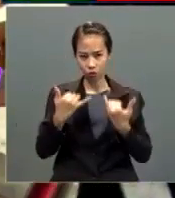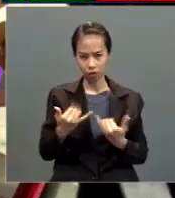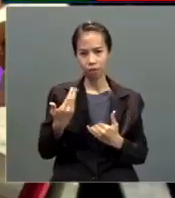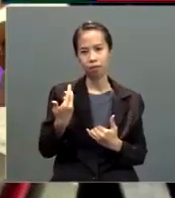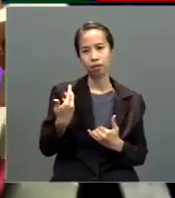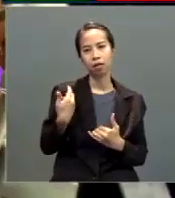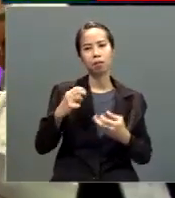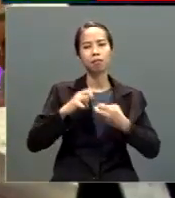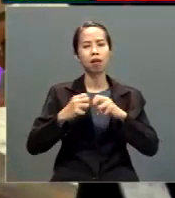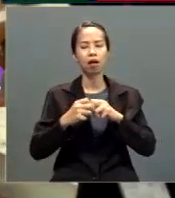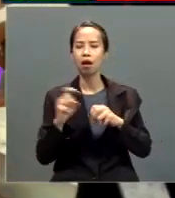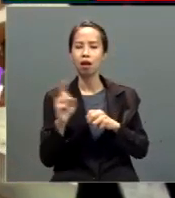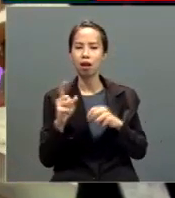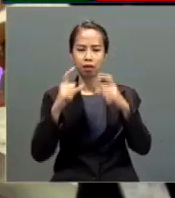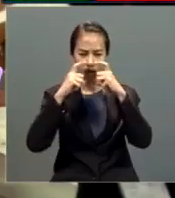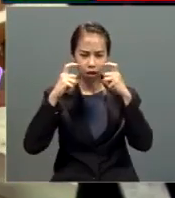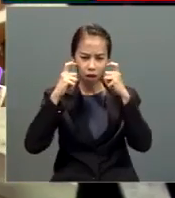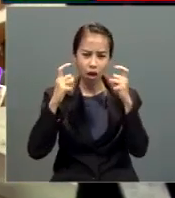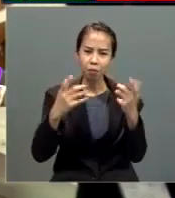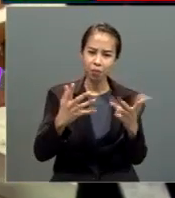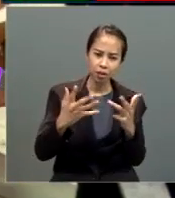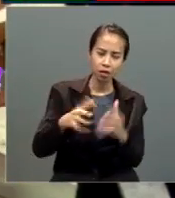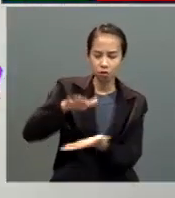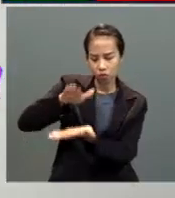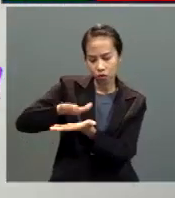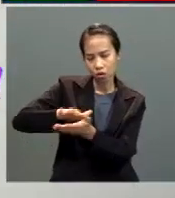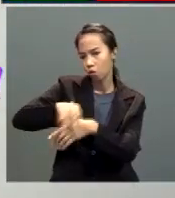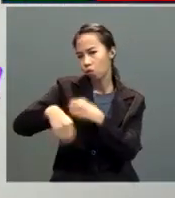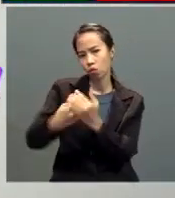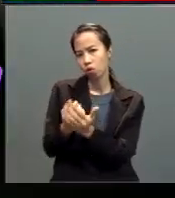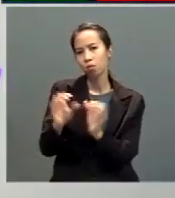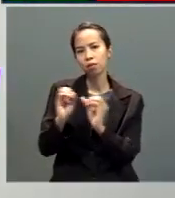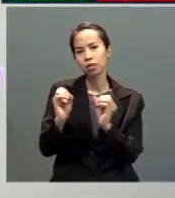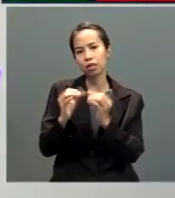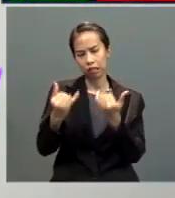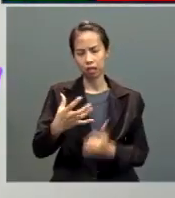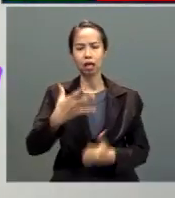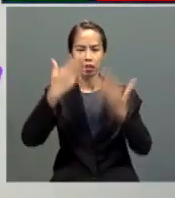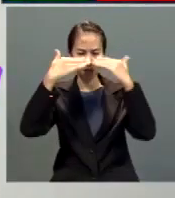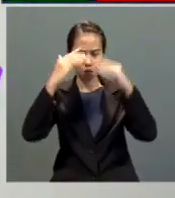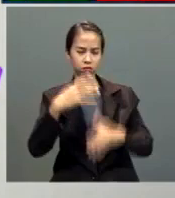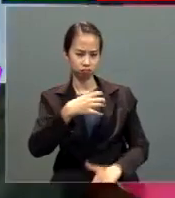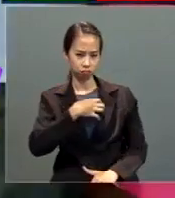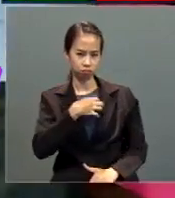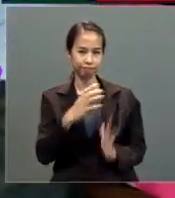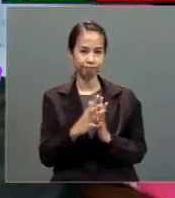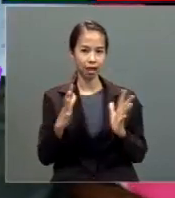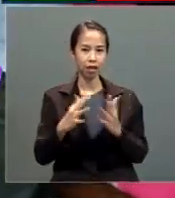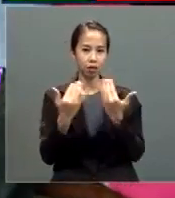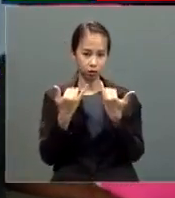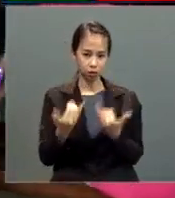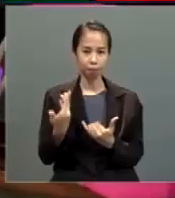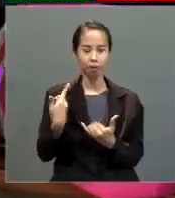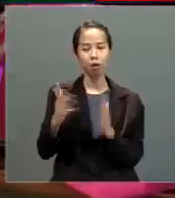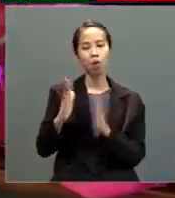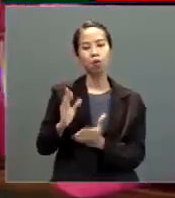ความขาดแคลนของหน้ากากอนามัยและก็เจลแอลกอฮอล์ล้างมือที่ผู้พิการทางสายตายังคงต้องการนะครับซึ่งปัจจุบันแม้จะมีผู้บ